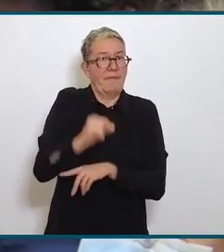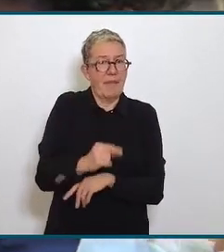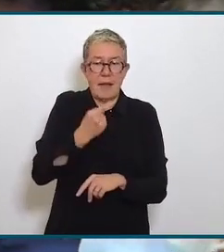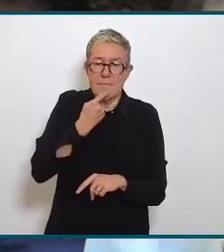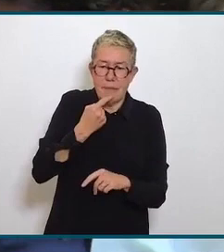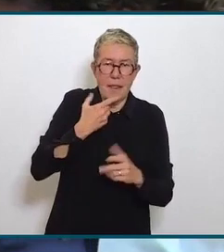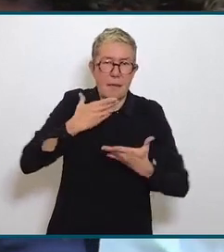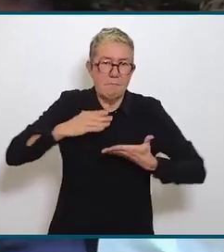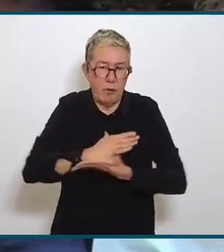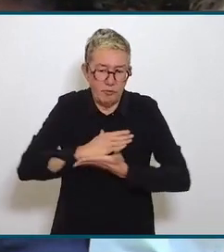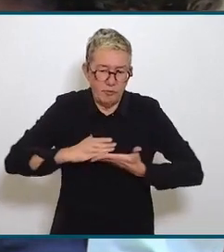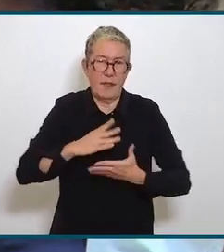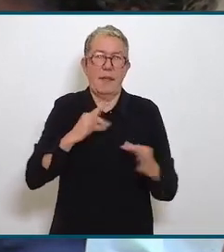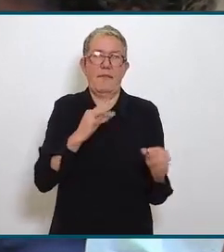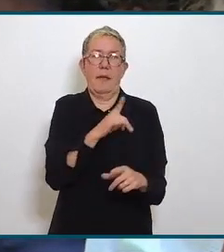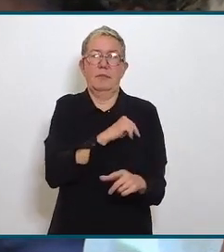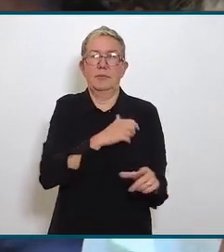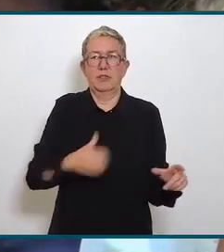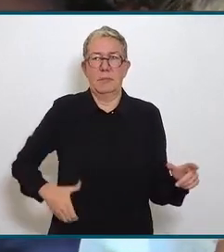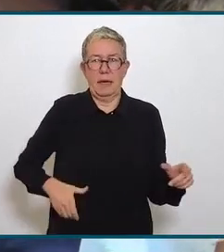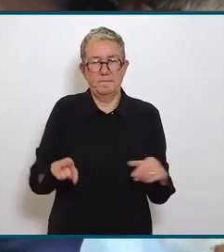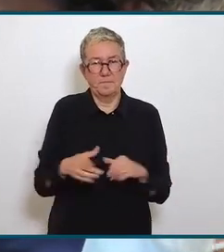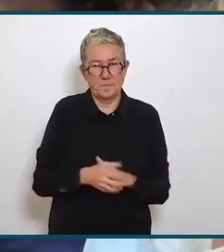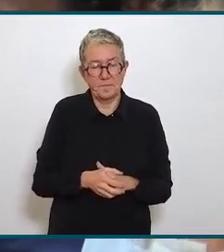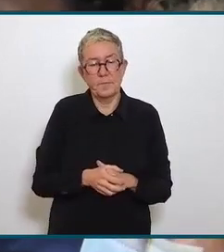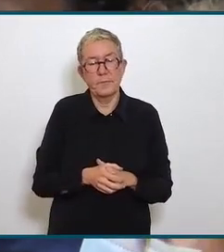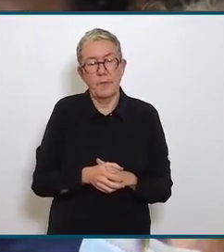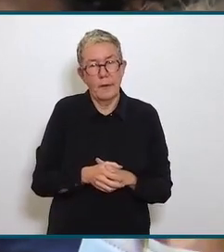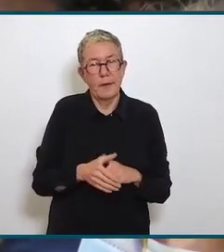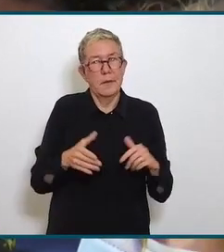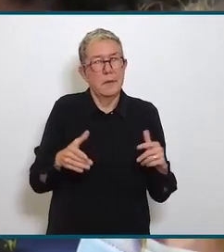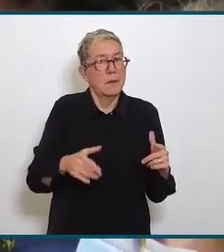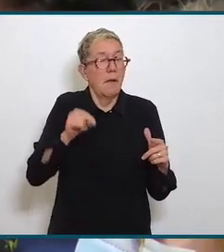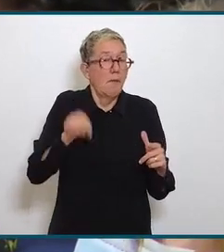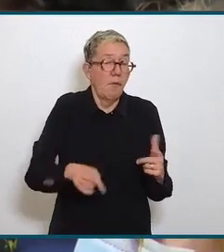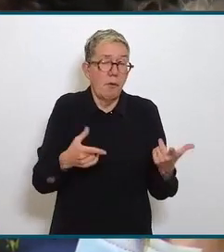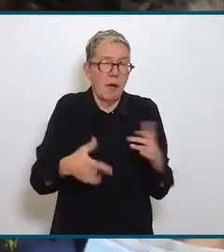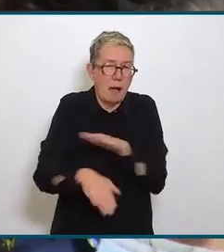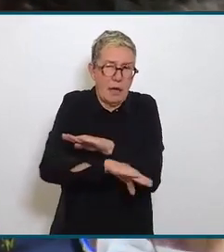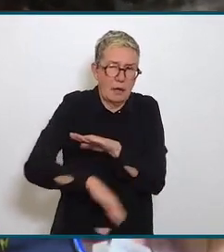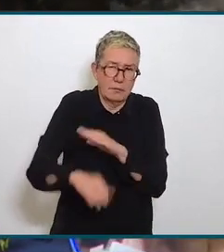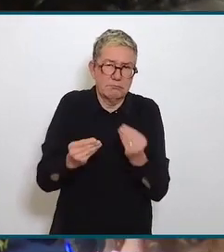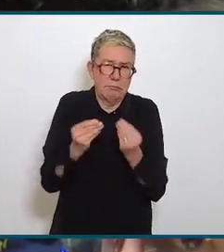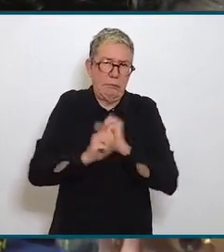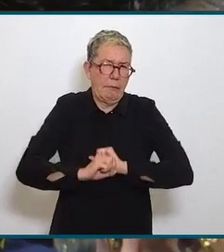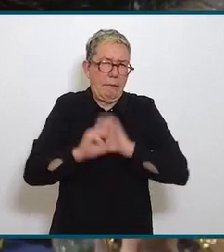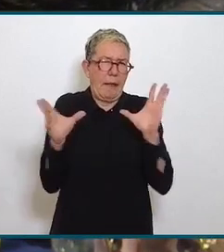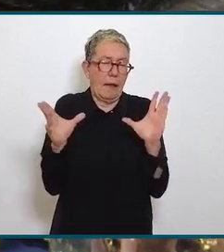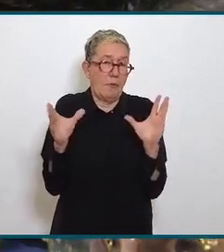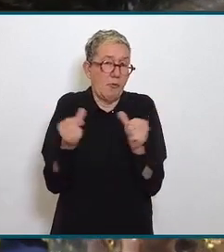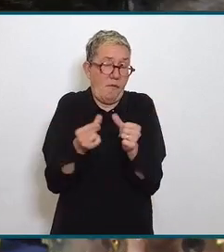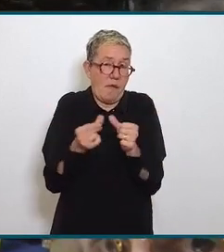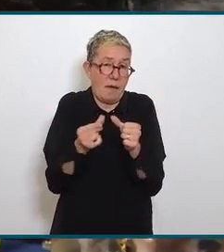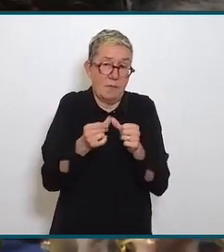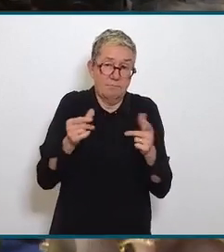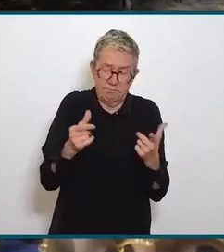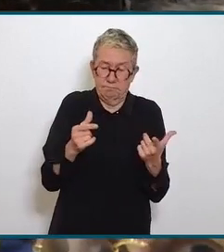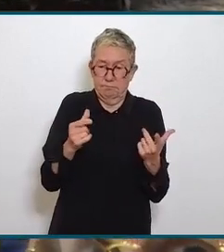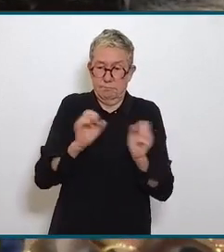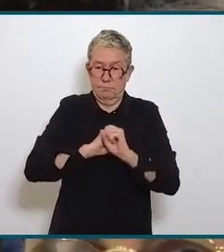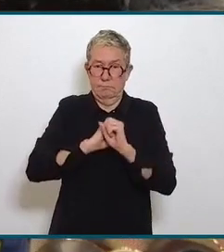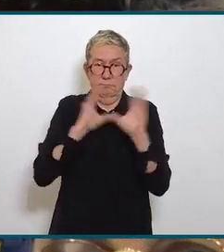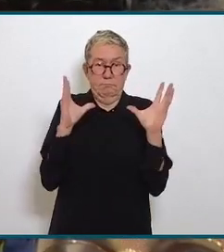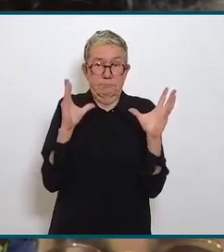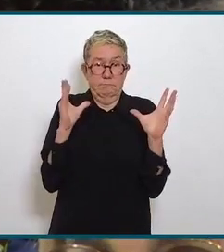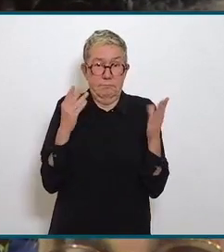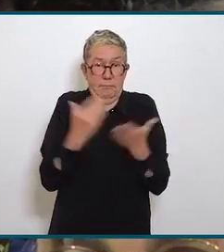de tranquillité urbaine. Pour ce faire, il fallait l'asseoir sur une base qui nous permette d'y voir clair, d'y voir de manière limpide ce qui se passe chez